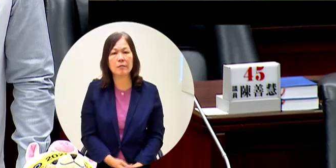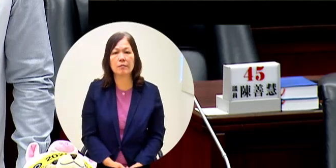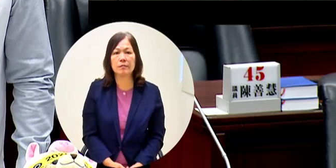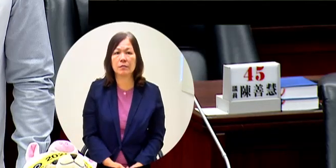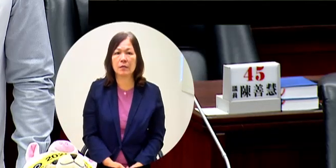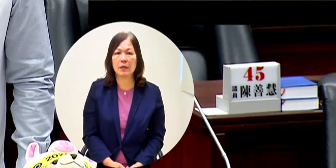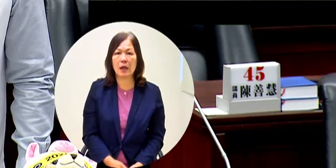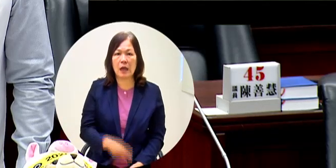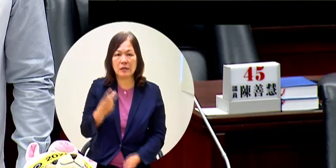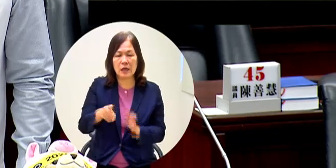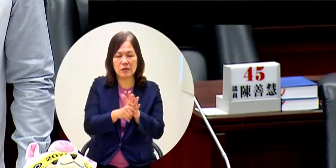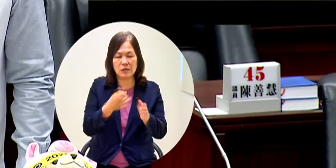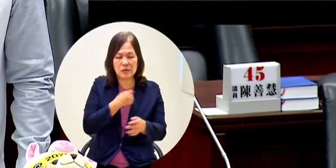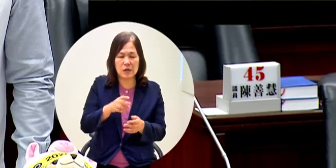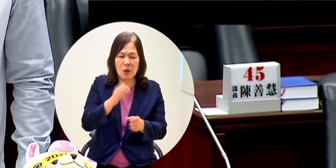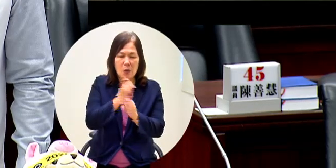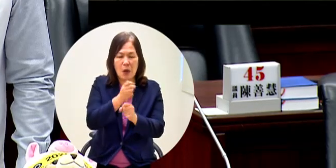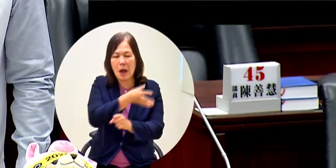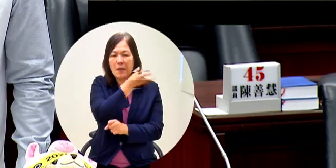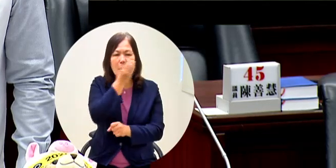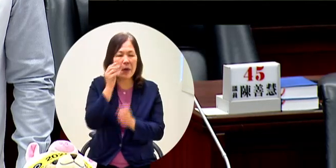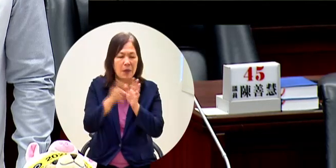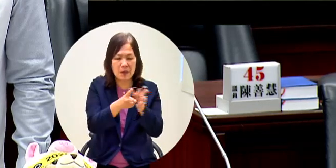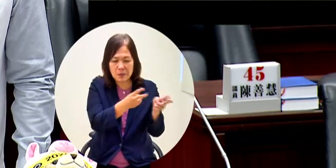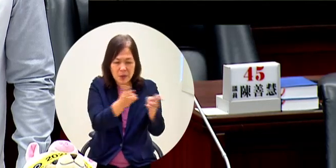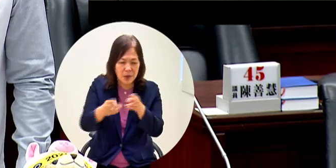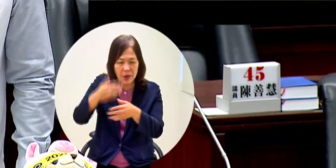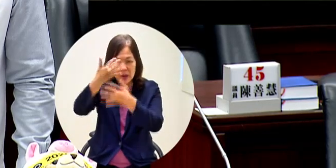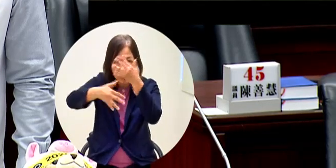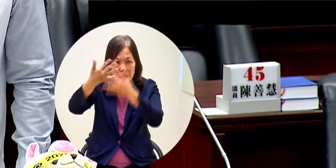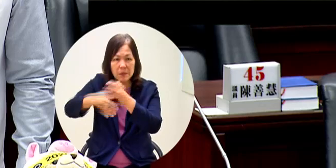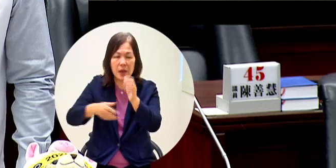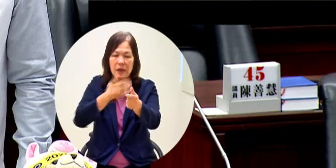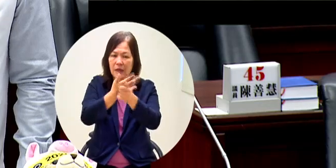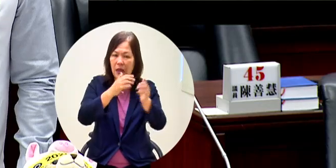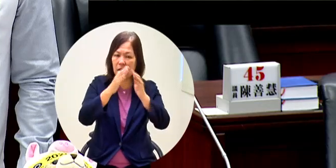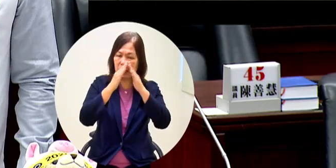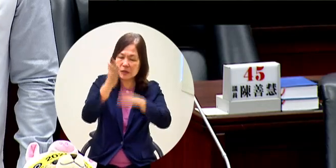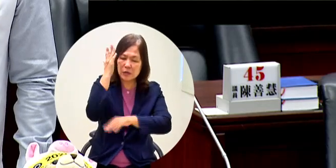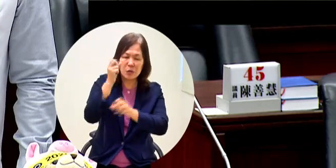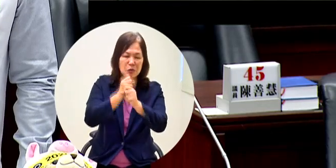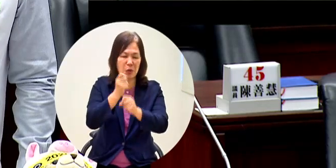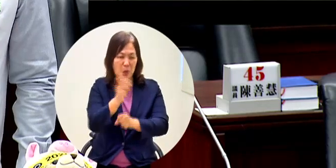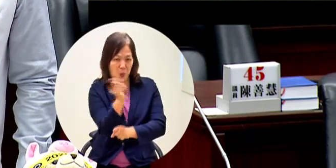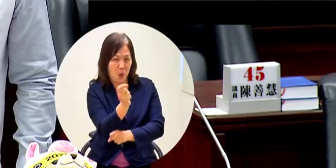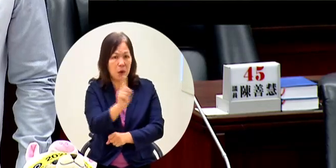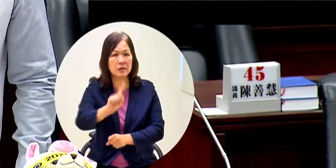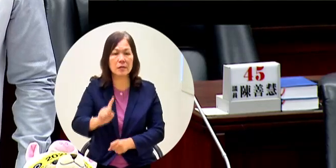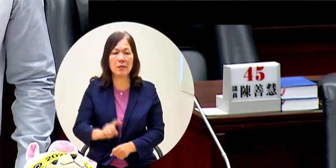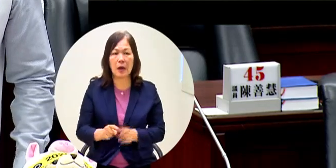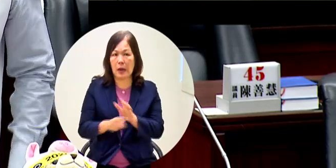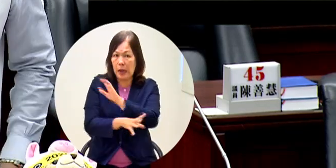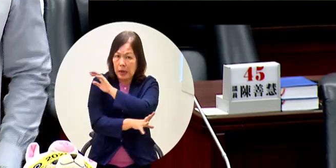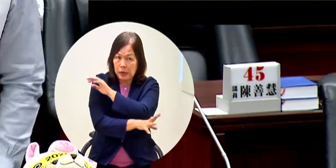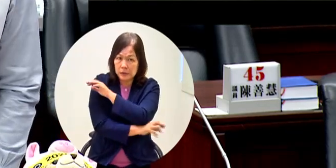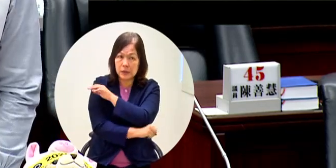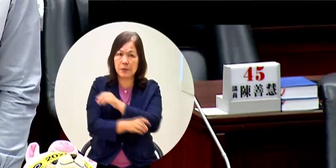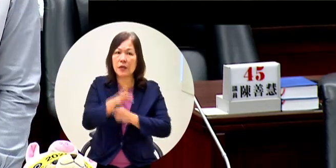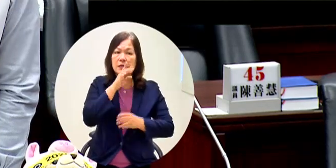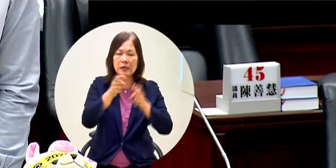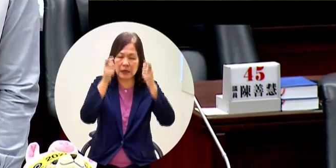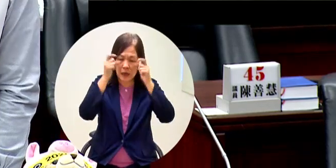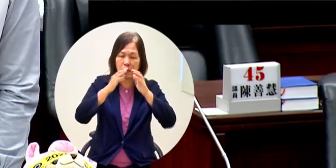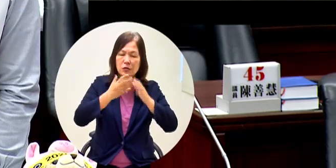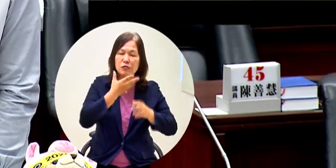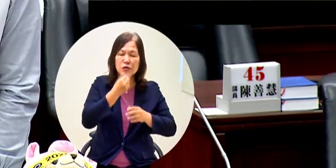不要再做那些无谓的什么剪辑一些影片，哦，市府效率多高？上基本的，高雄不是都幸福村